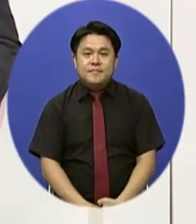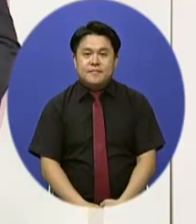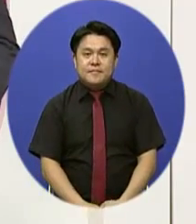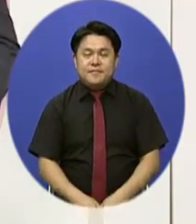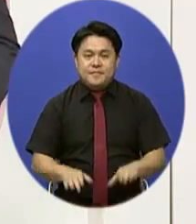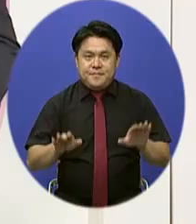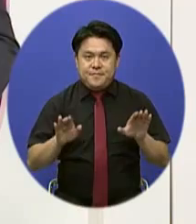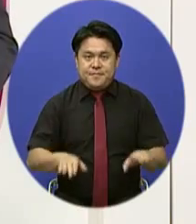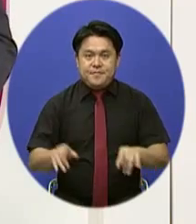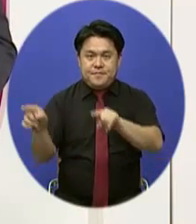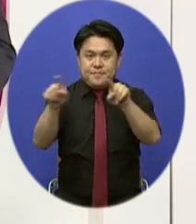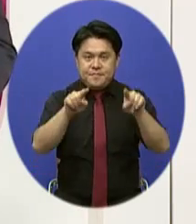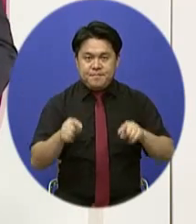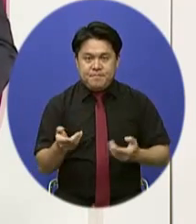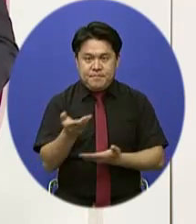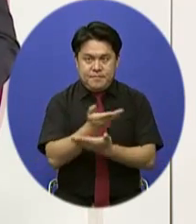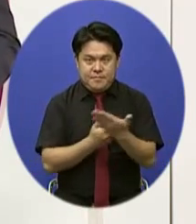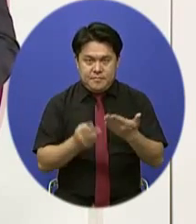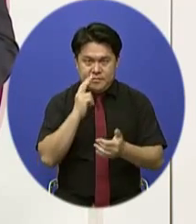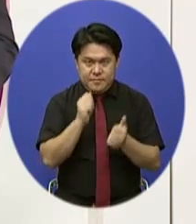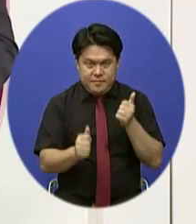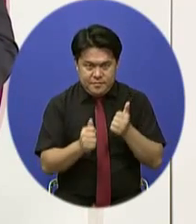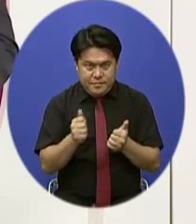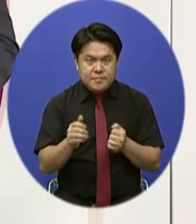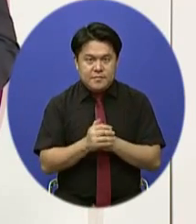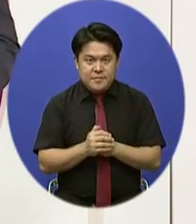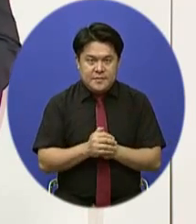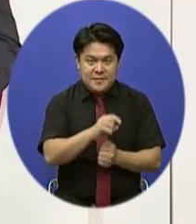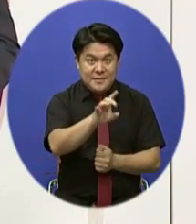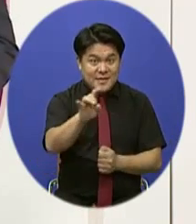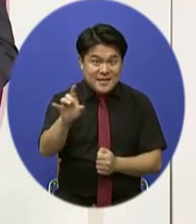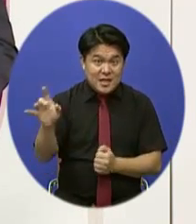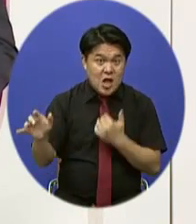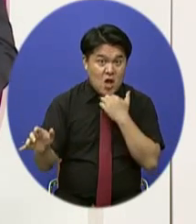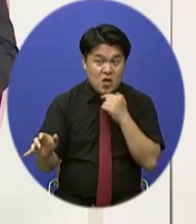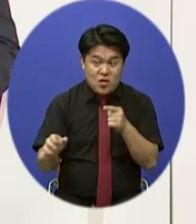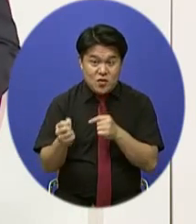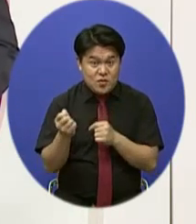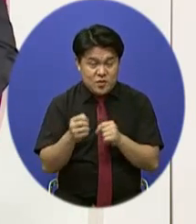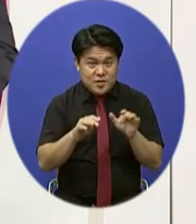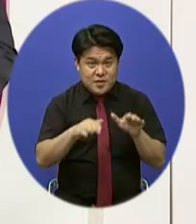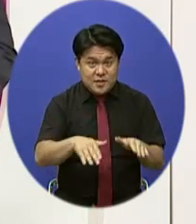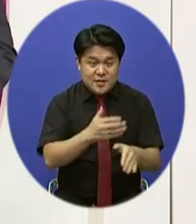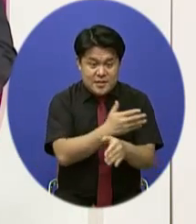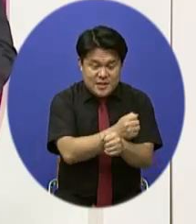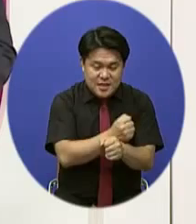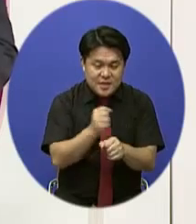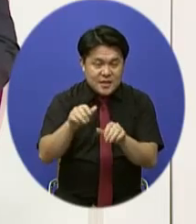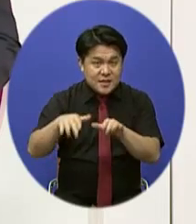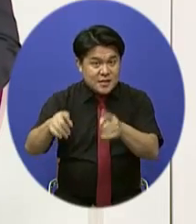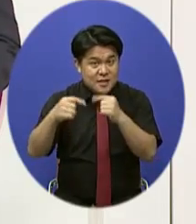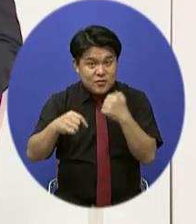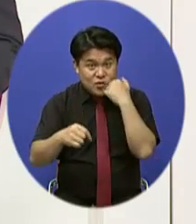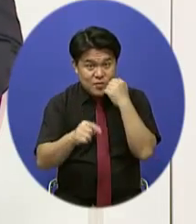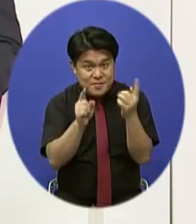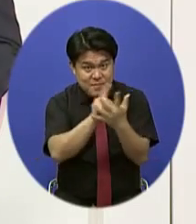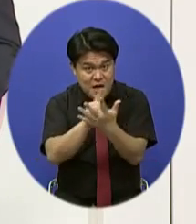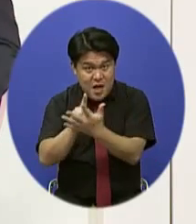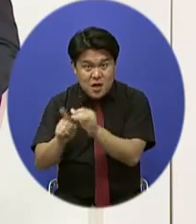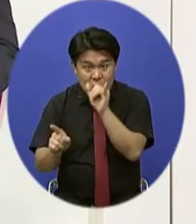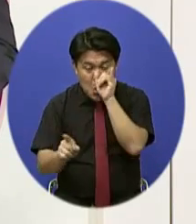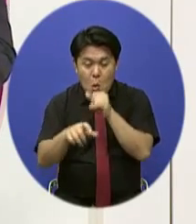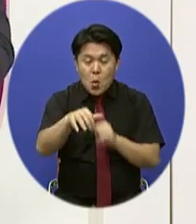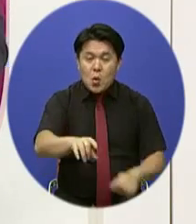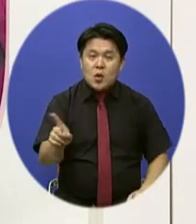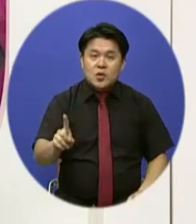이제 생방송 전국 나눔 노래자랑 네. 한 분 한 분 또 예약 참여, 즉석 참여자를 만나볼 텐데요. 네. 어디에서